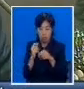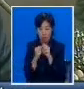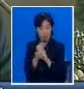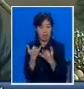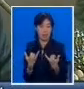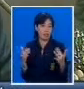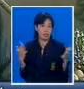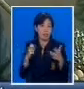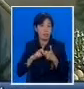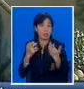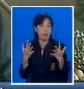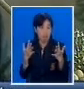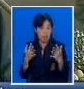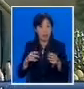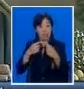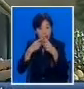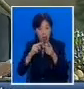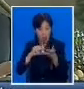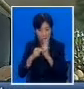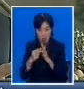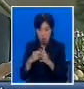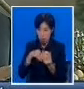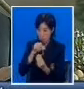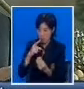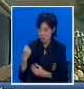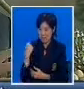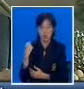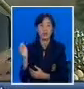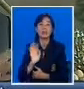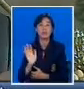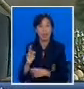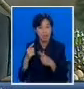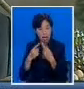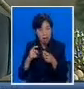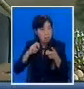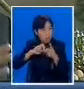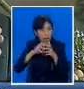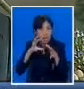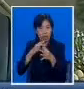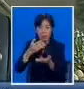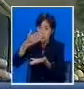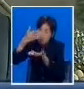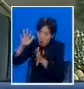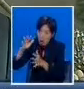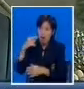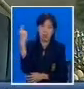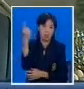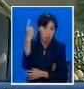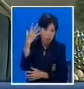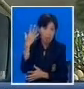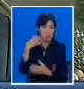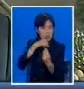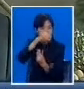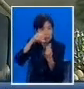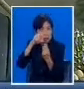กฤตหรือว่ามั่นคงเพราะว่าพอมีปัญหาเรื่องส่งออกท่องเที่ยวนะครับเศรษฐกิจขยายตัวลด